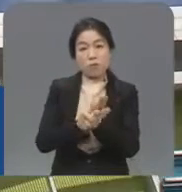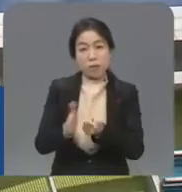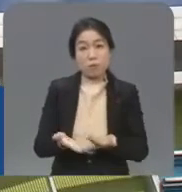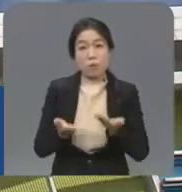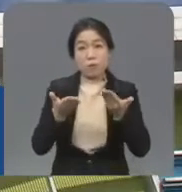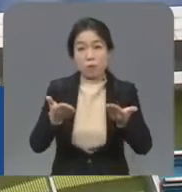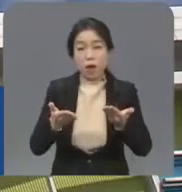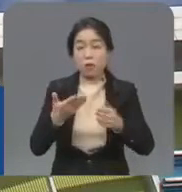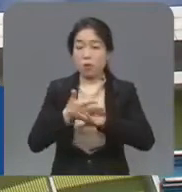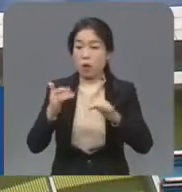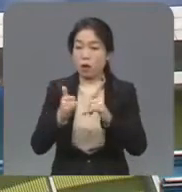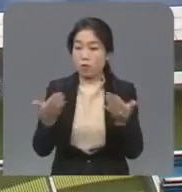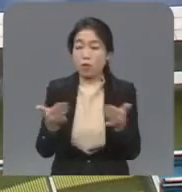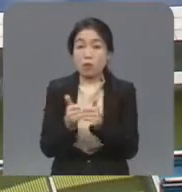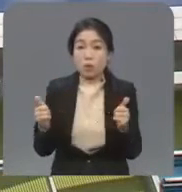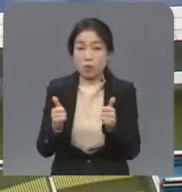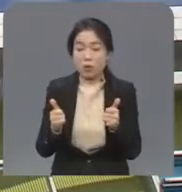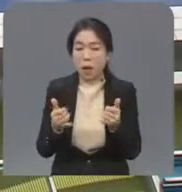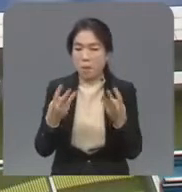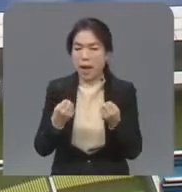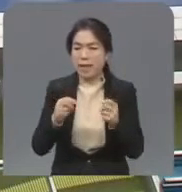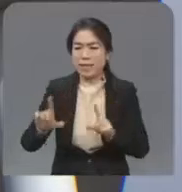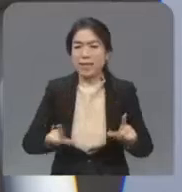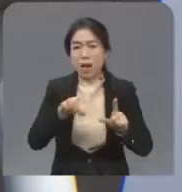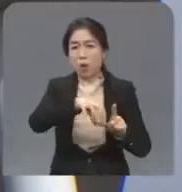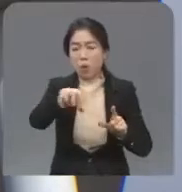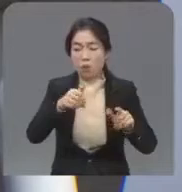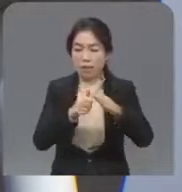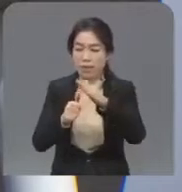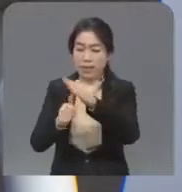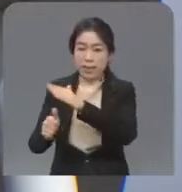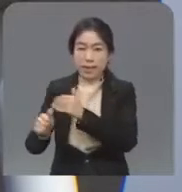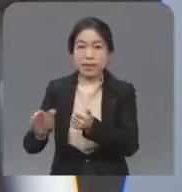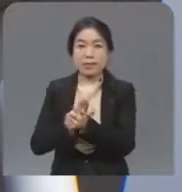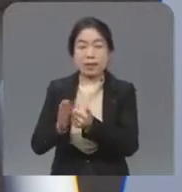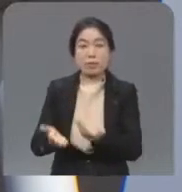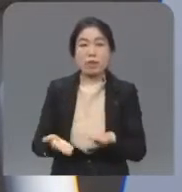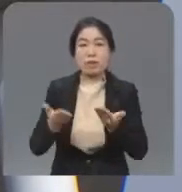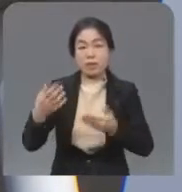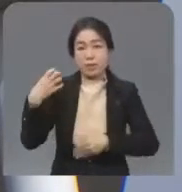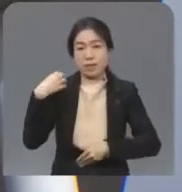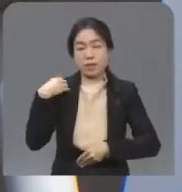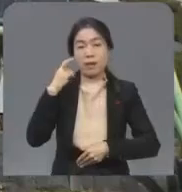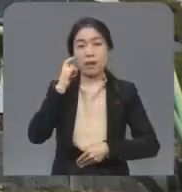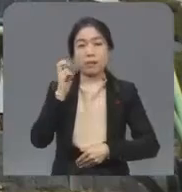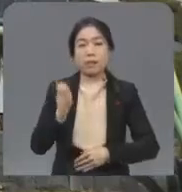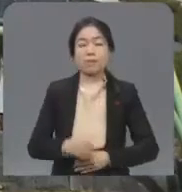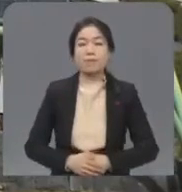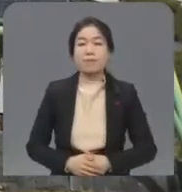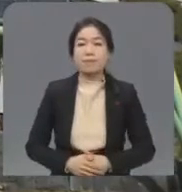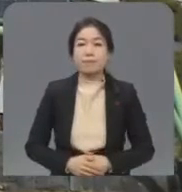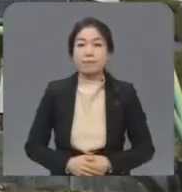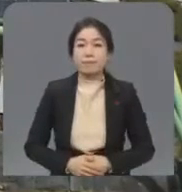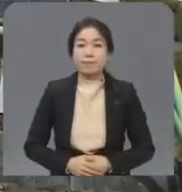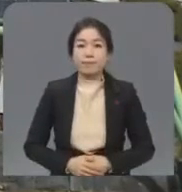상담부터 외국인 노동자 밀집 지역 등으로 찾아가는 서비스까지 지원하는 역할을 맡을 예정입니다.